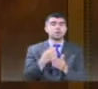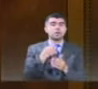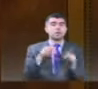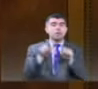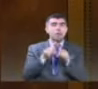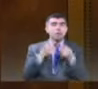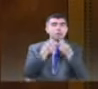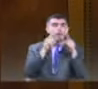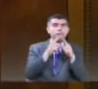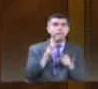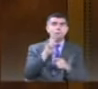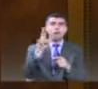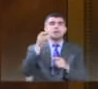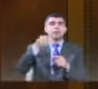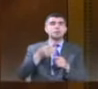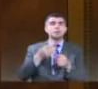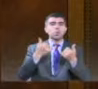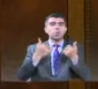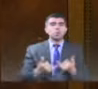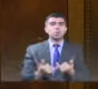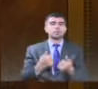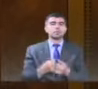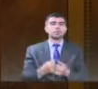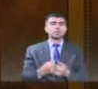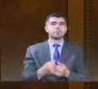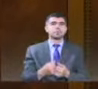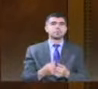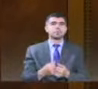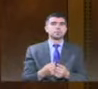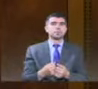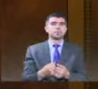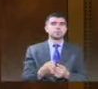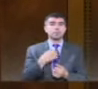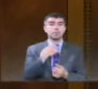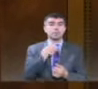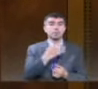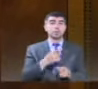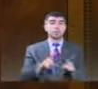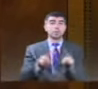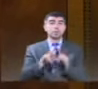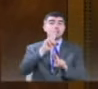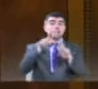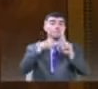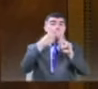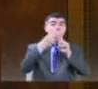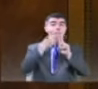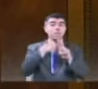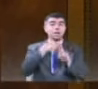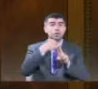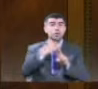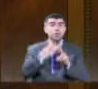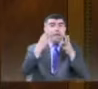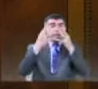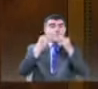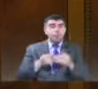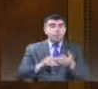تبعين معنا هذا الشيء راكم، ومحمد السادس حفظه الله ونصره. والجواب على سؤالكم، أتوقف عند حصيلة بعض